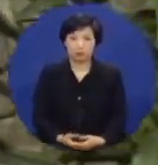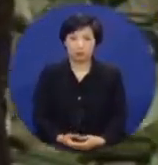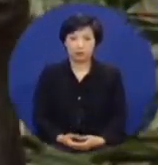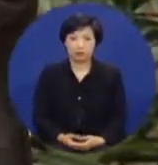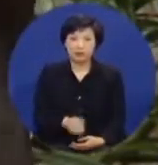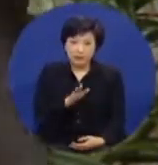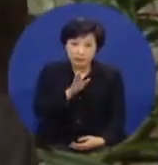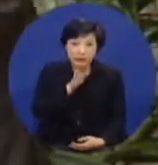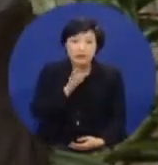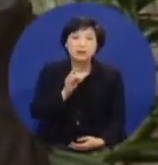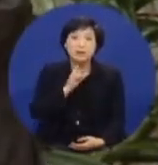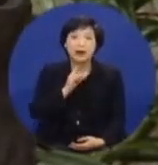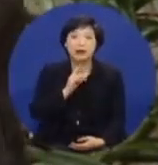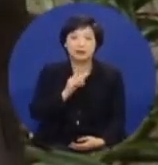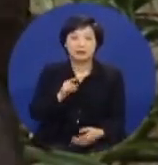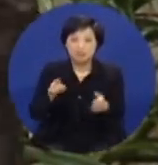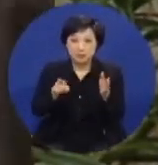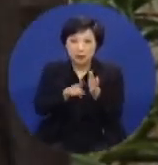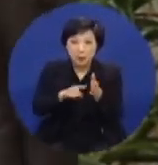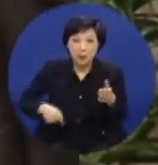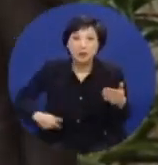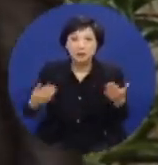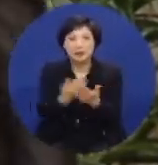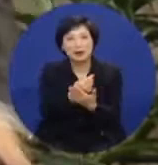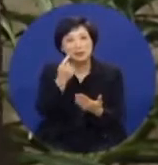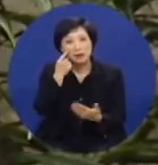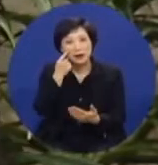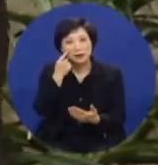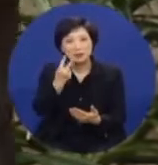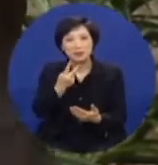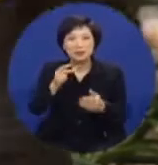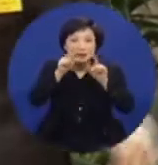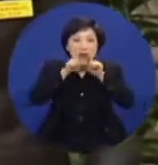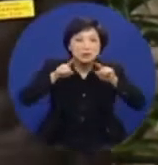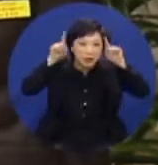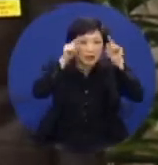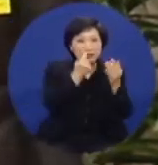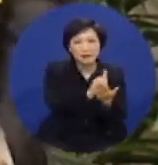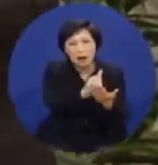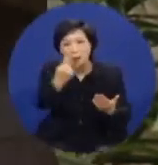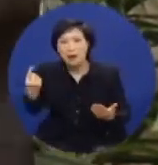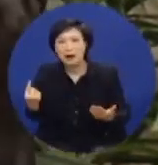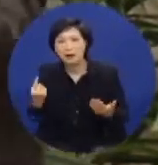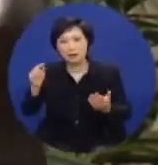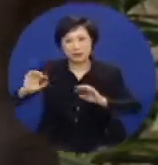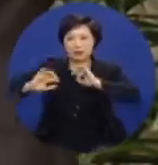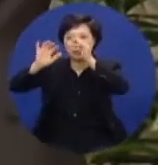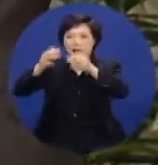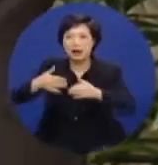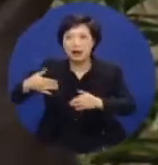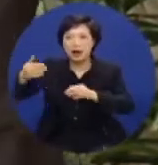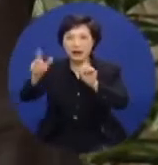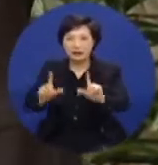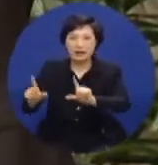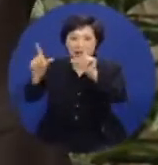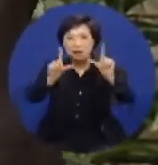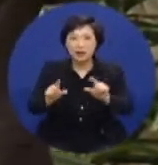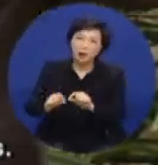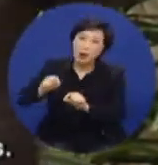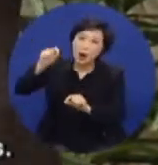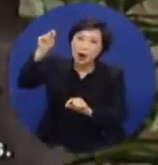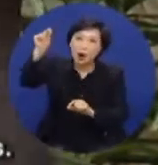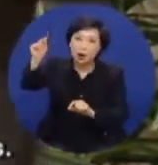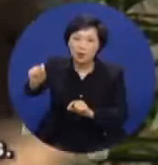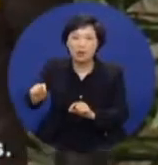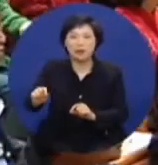이 사실만 땅이 있고 회의에 의해 그리고 지옥의 신체를 변해서 추도 까서 이 암 원인